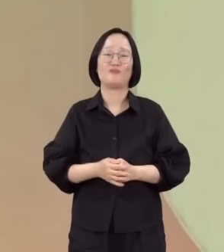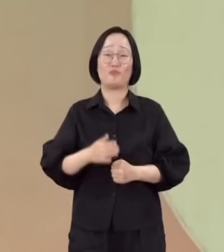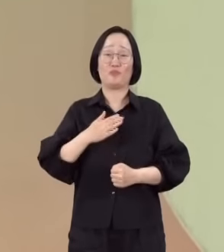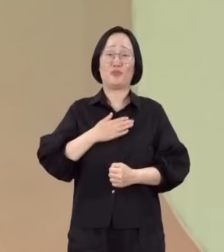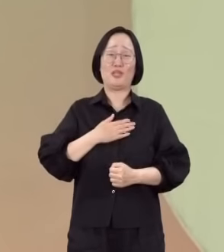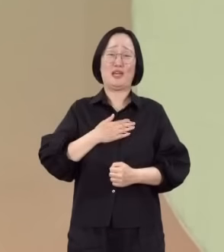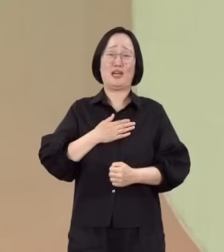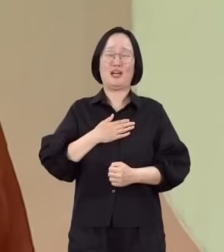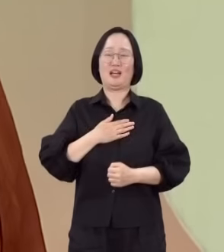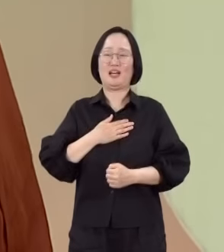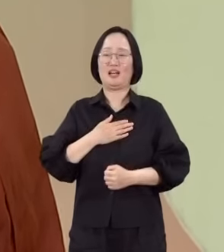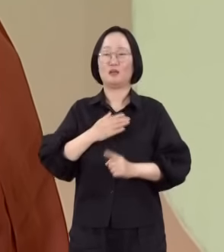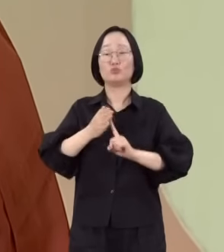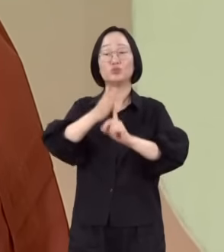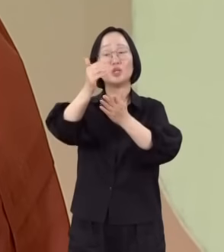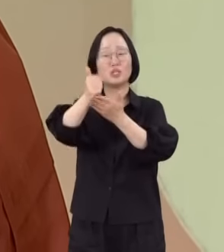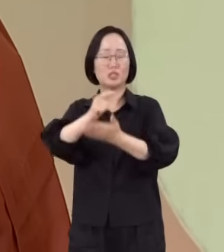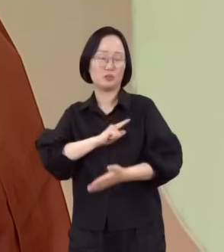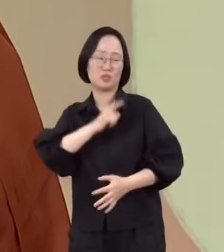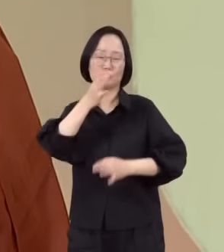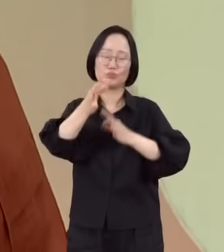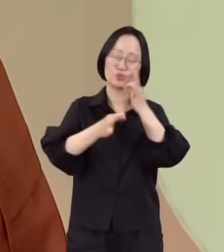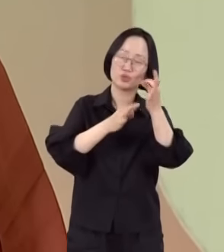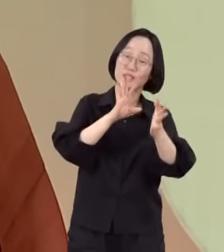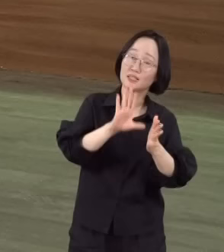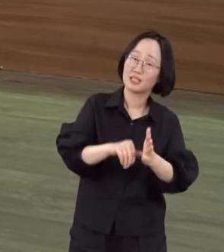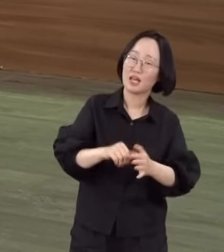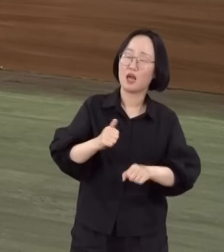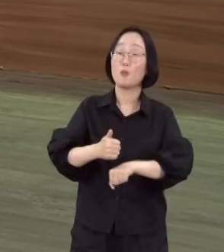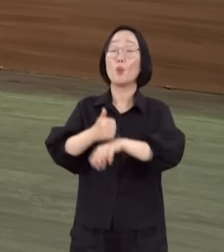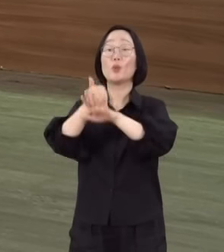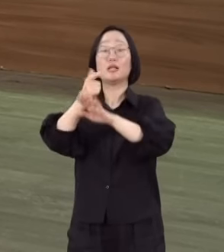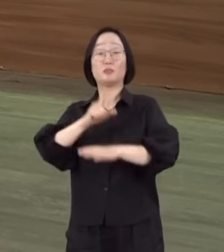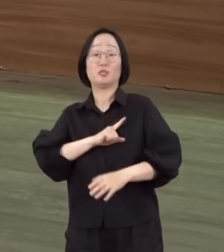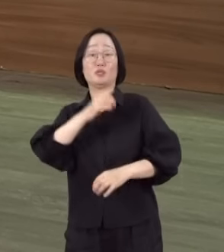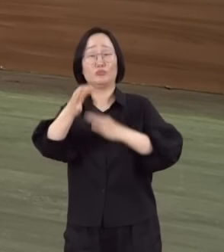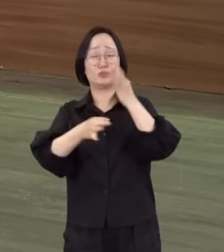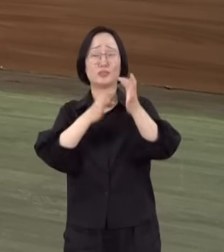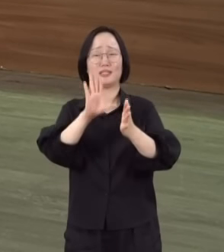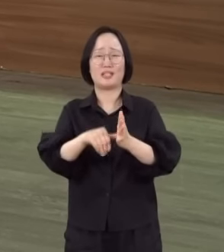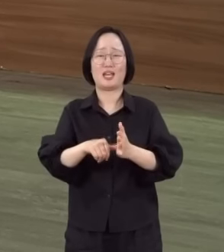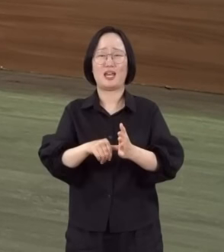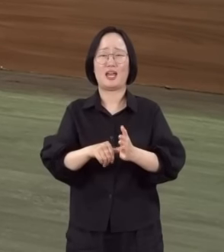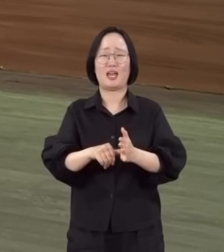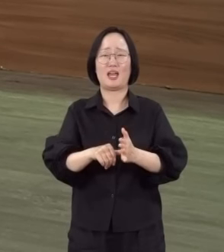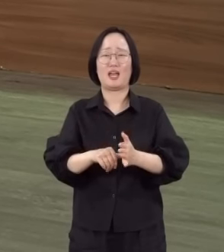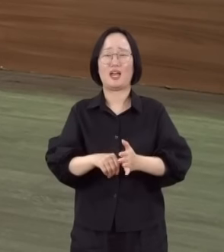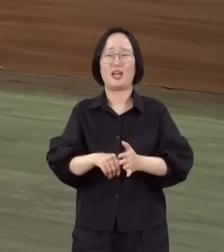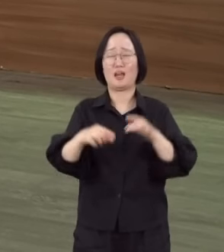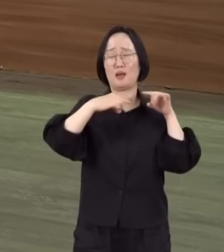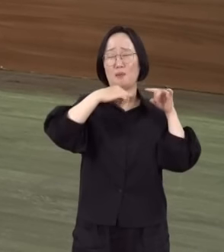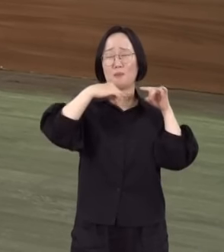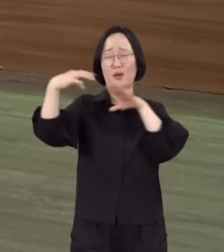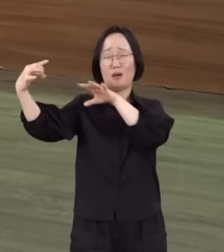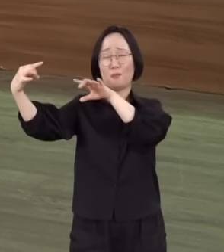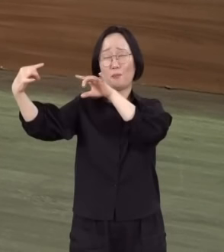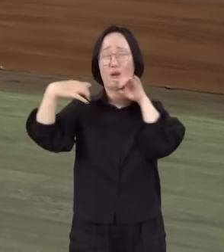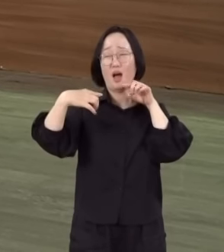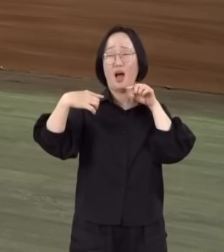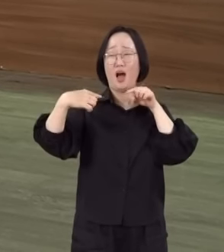보살님이 가 되는 묘한 도리가 있다 바로 그것이 감응 서로가 서로의